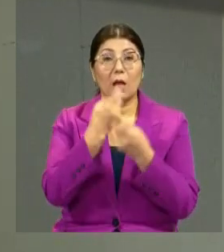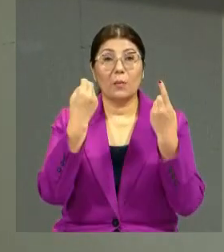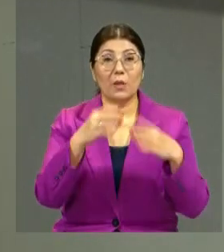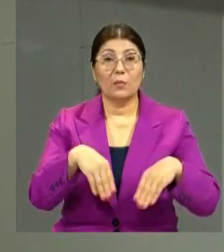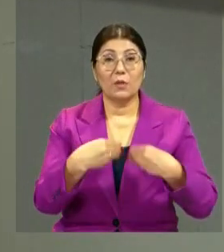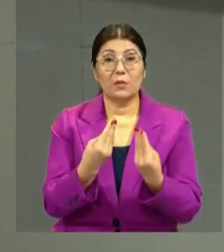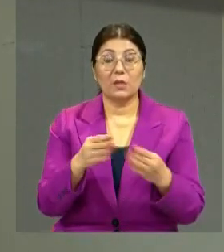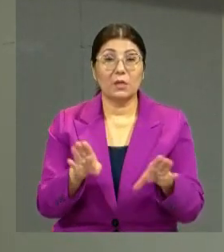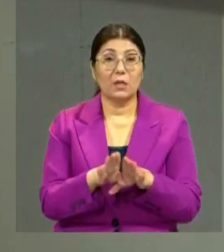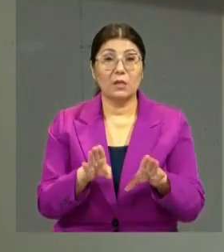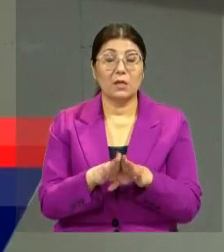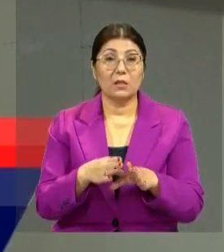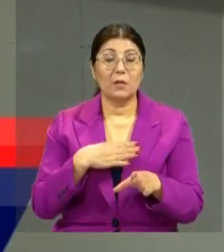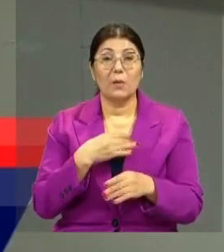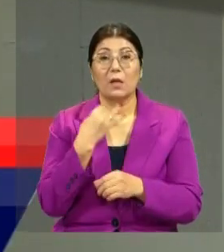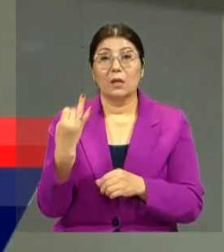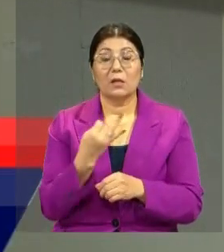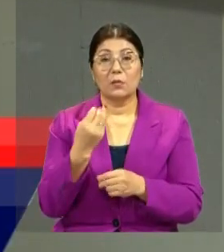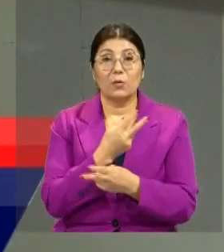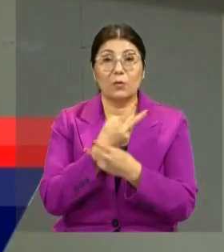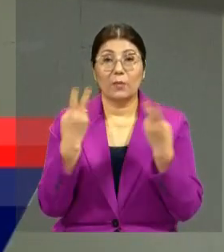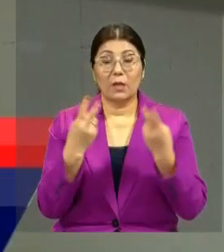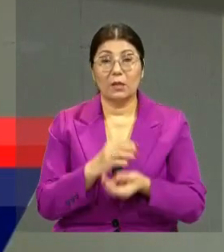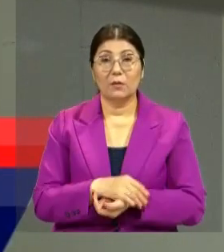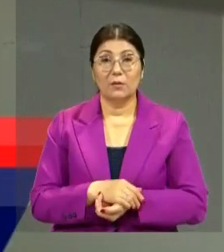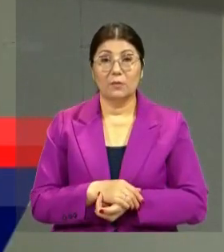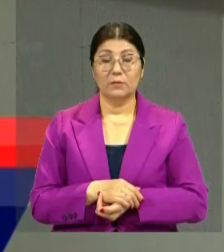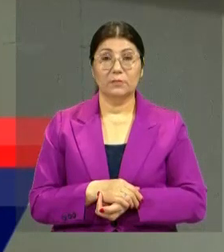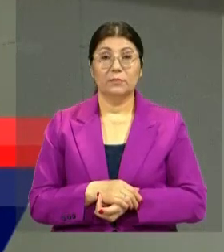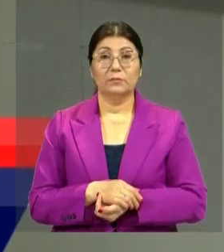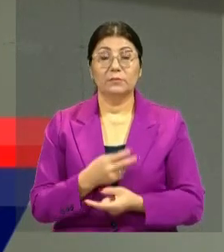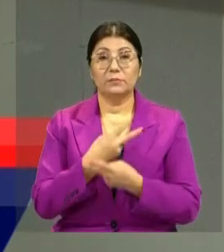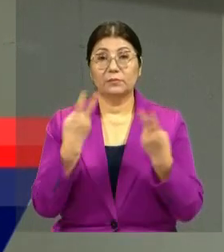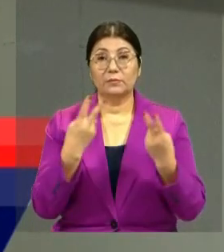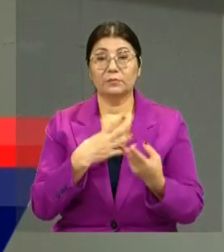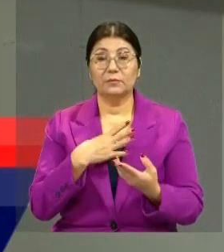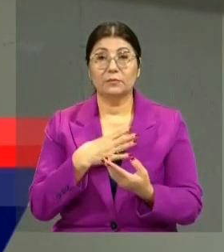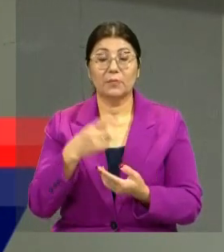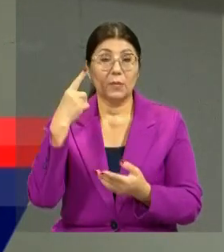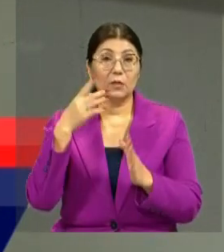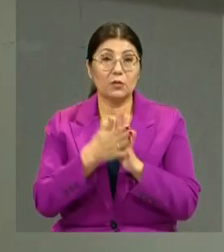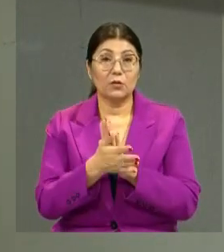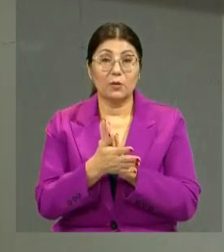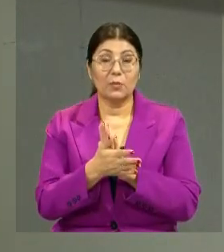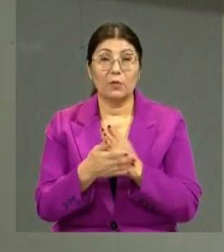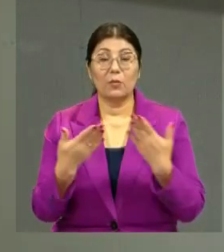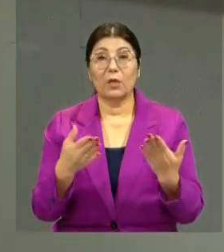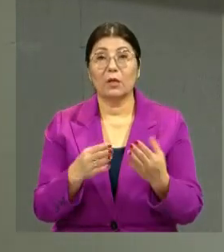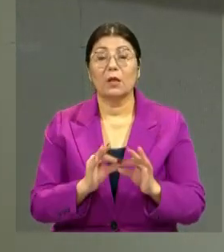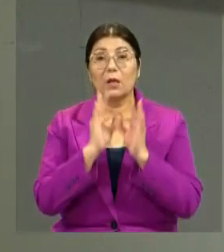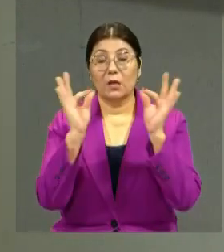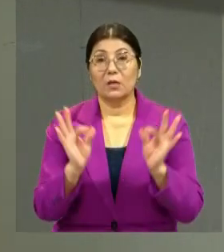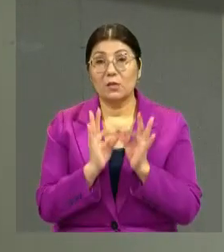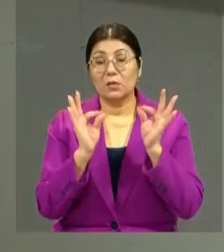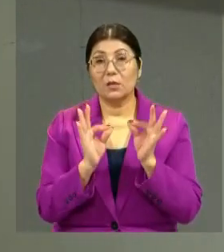сияқты. Мен қызық көріп соларды қарадым. Қараған кезде менің түсінгенім, оларда ешқандай